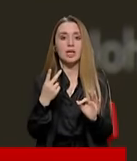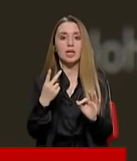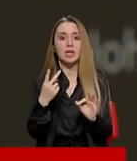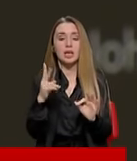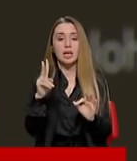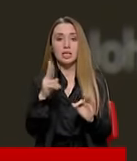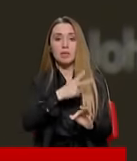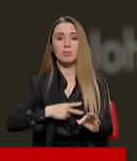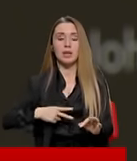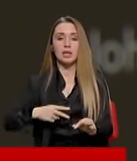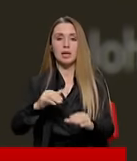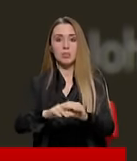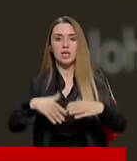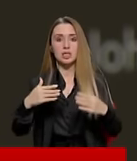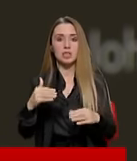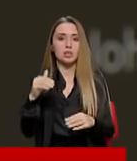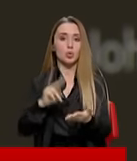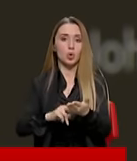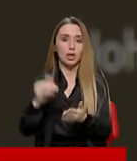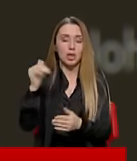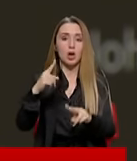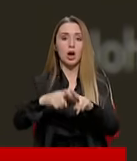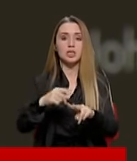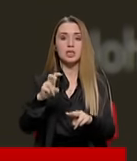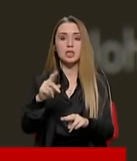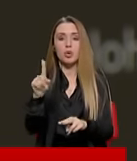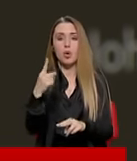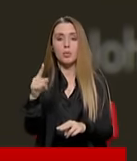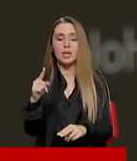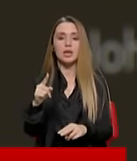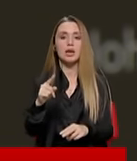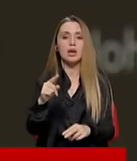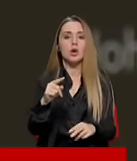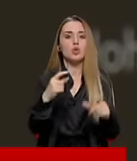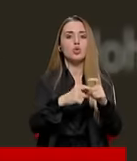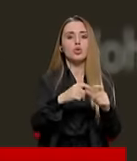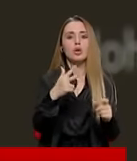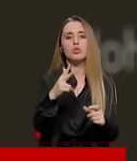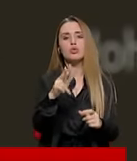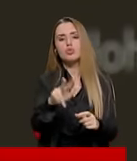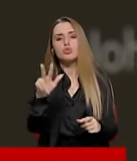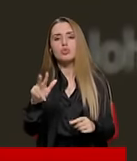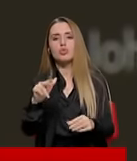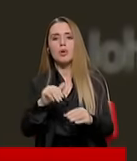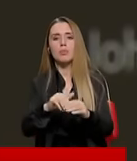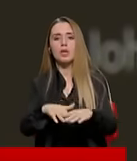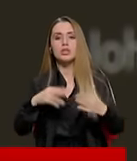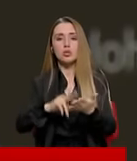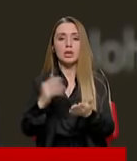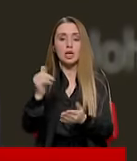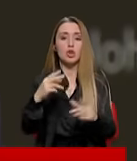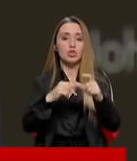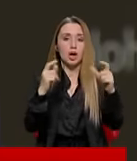iki belediye meclis üyesi geliyor Ayaş'tan 810 bin Oya güdülden üçer tane meclis üyesi geliyor Siz Çankaya'da ve